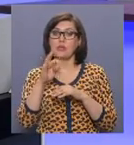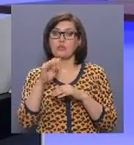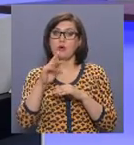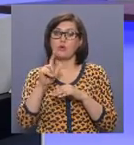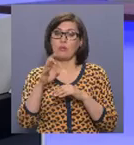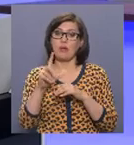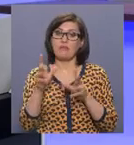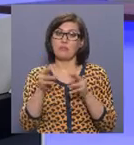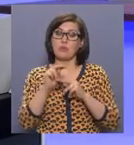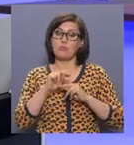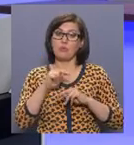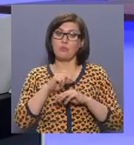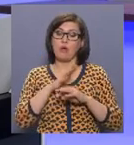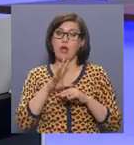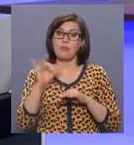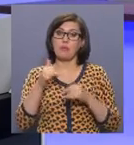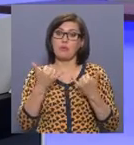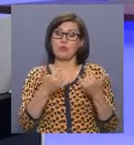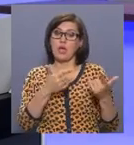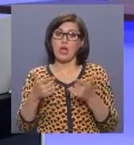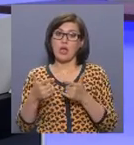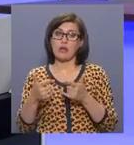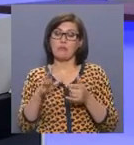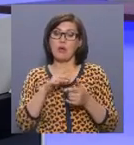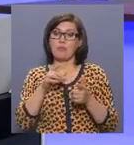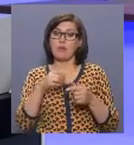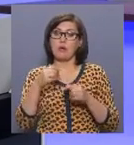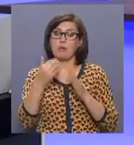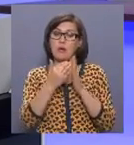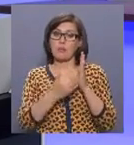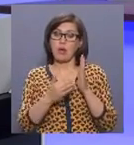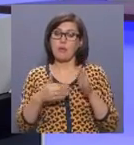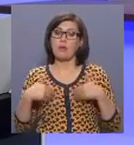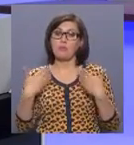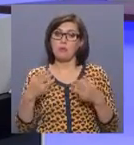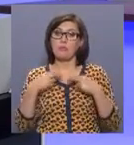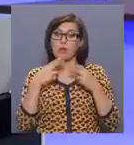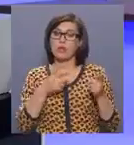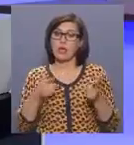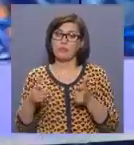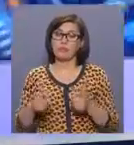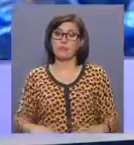Жұмагүл Жолдаспаева. Әріптестерімнің бүгінге дайындаған материалдарын назарларыңызға ұсынуға әзірмін.